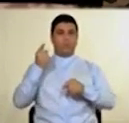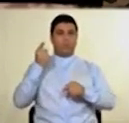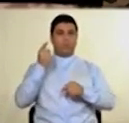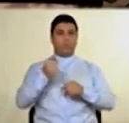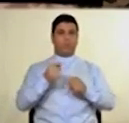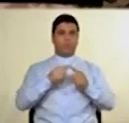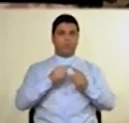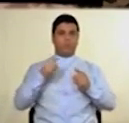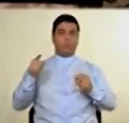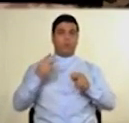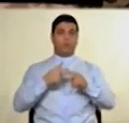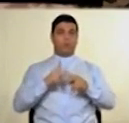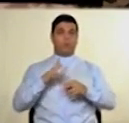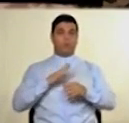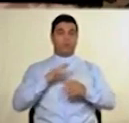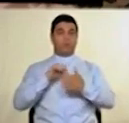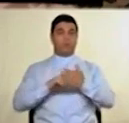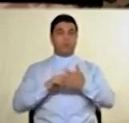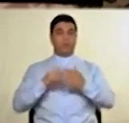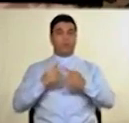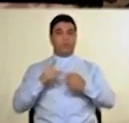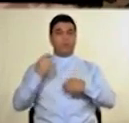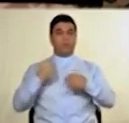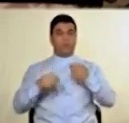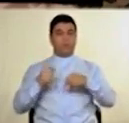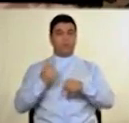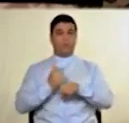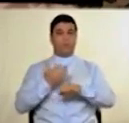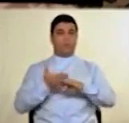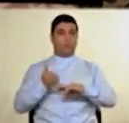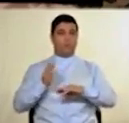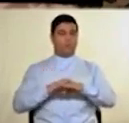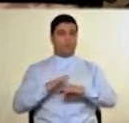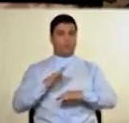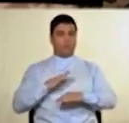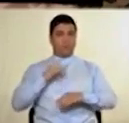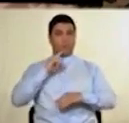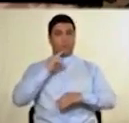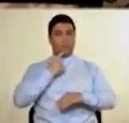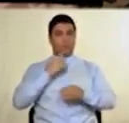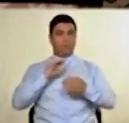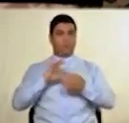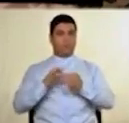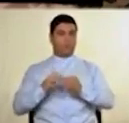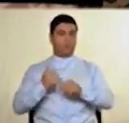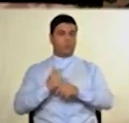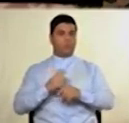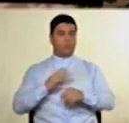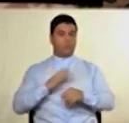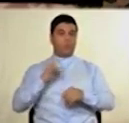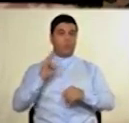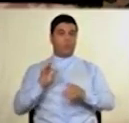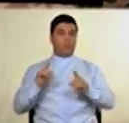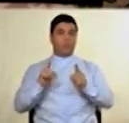masofani tashkil qilganligi uchun albatta bu savdo aloqalarini olib borish murakkablik kasb etgan. Lekin ana